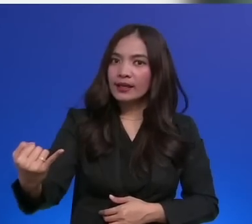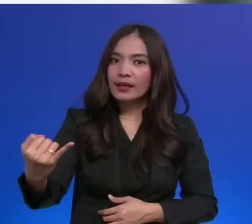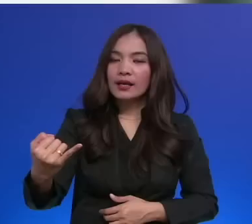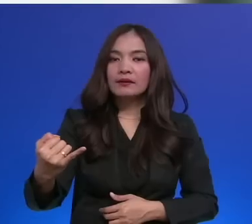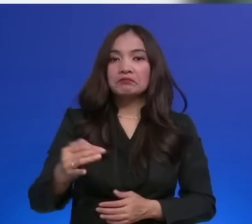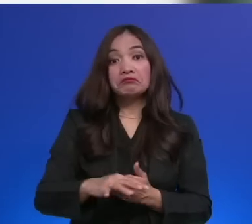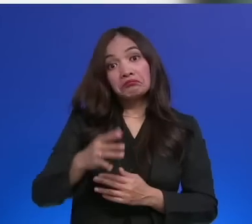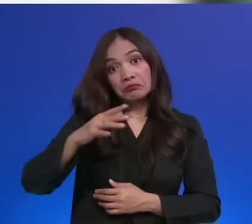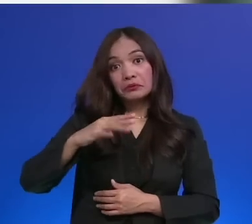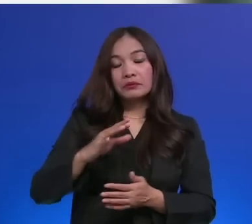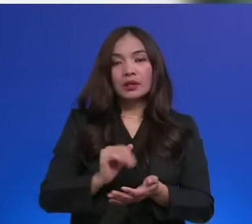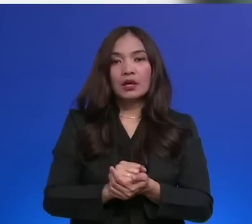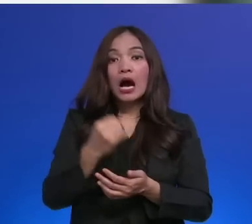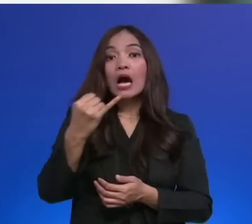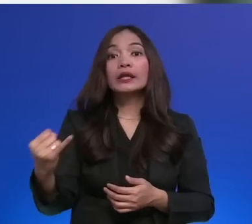bisa